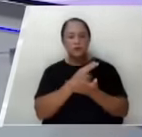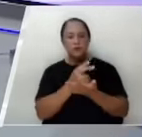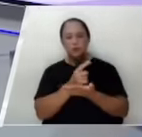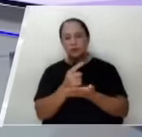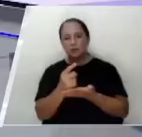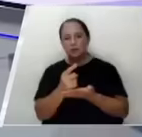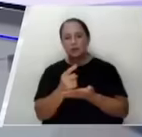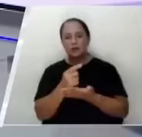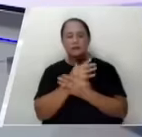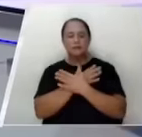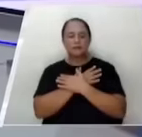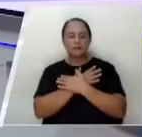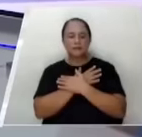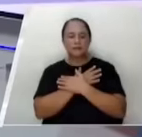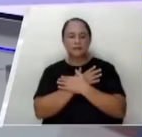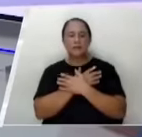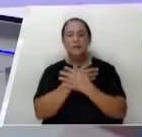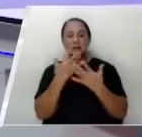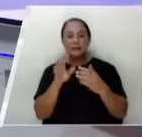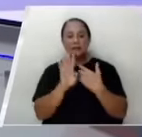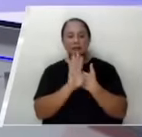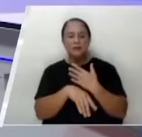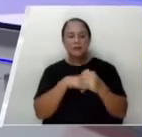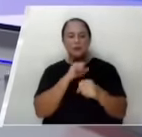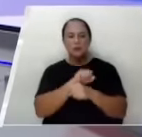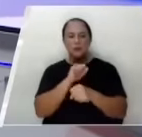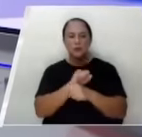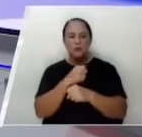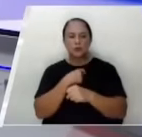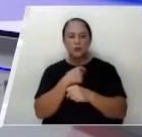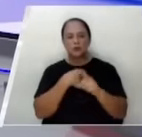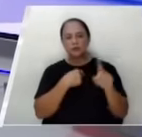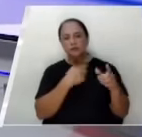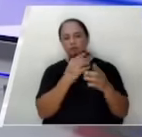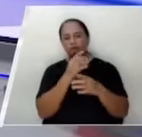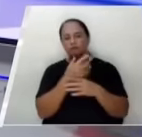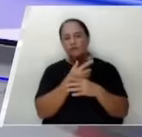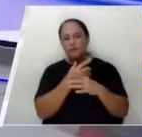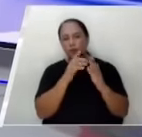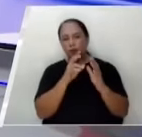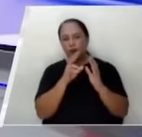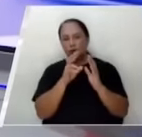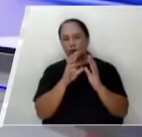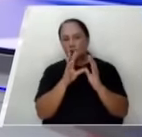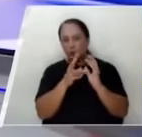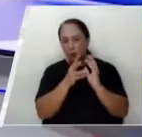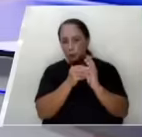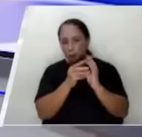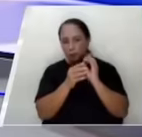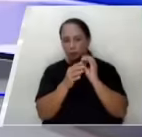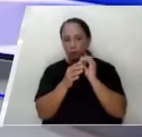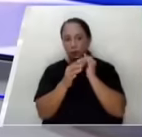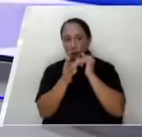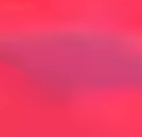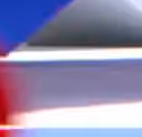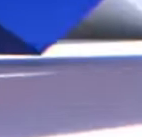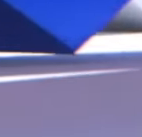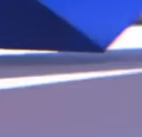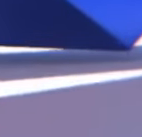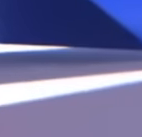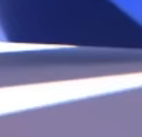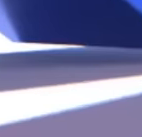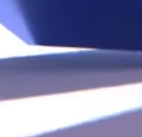pahinga, balik na siya agad sa trabaho para sa Abot Kamay na Pangarap at pelikula kasama si Ken Chan. Makichika kay Lars